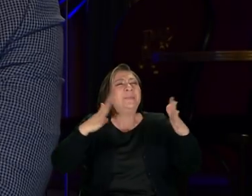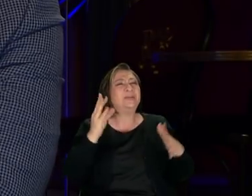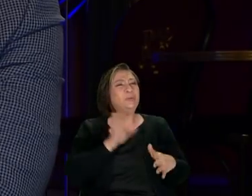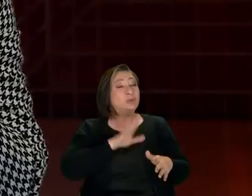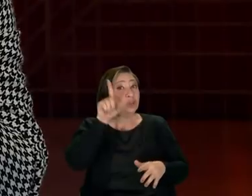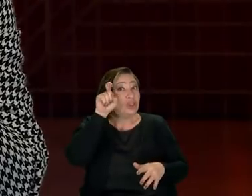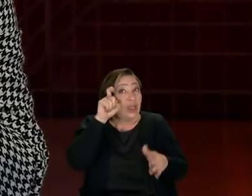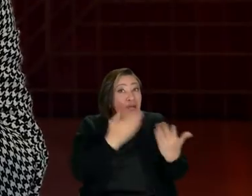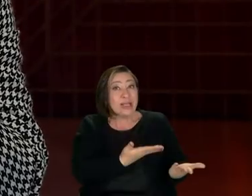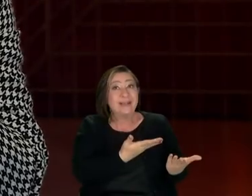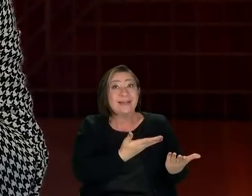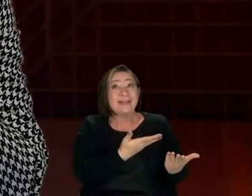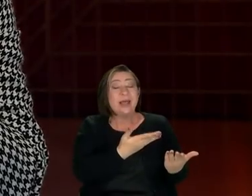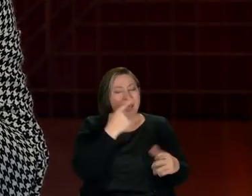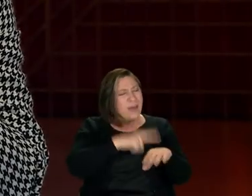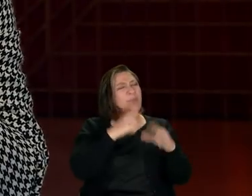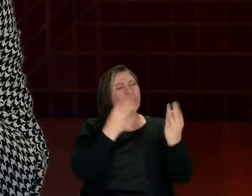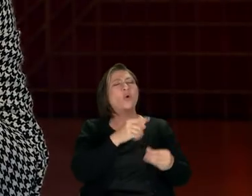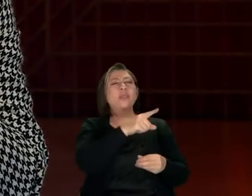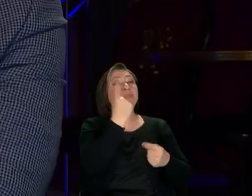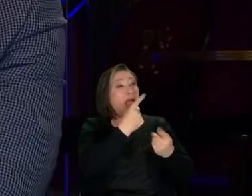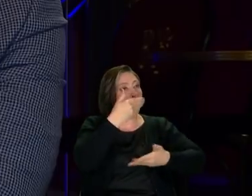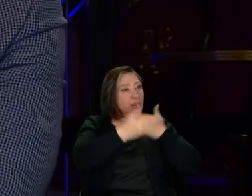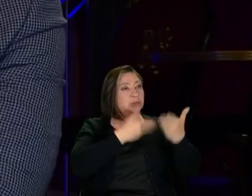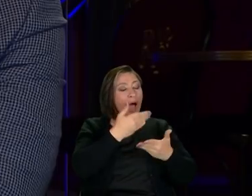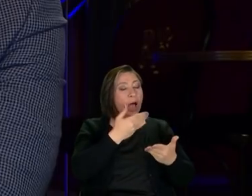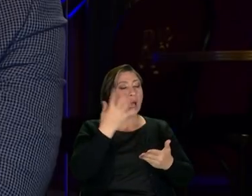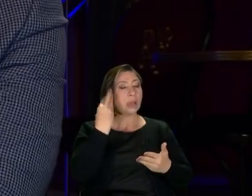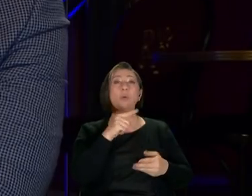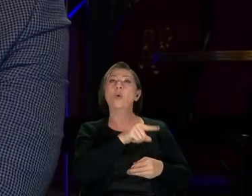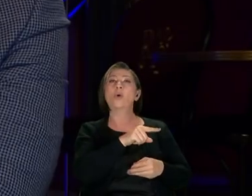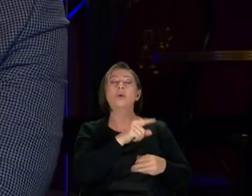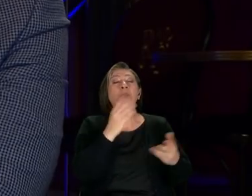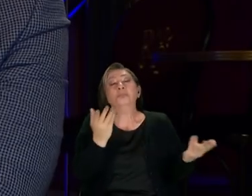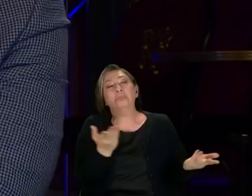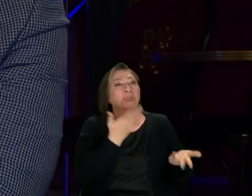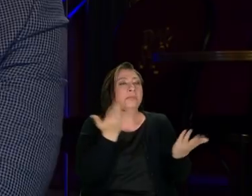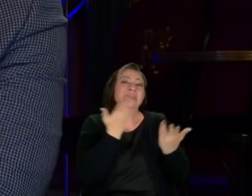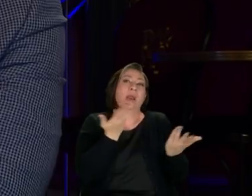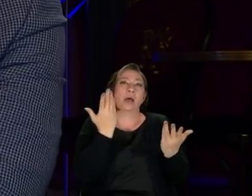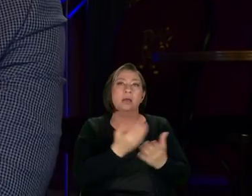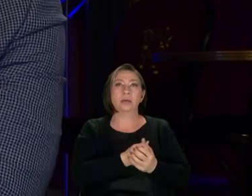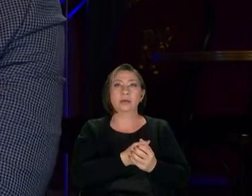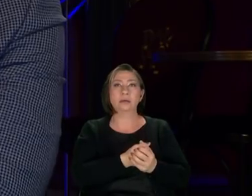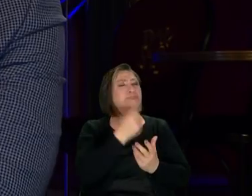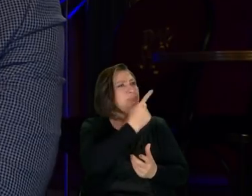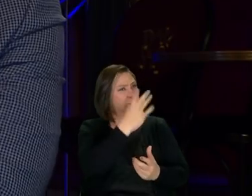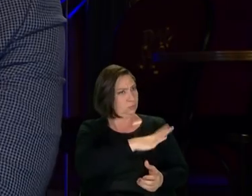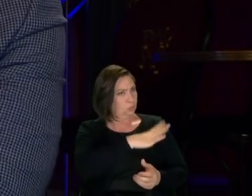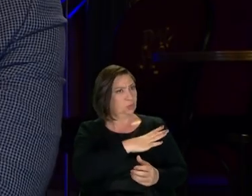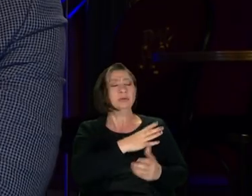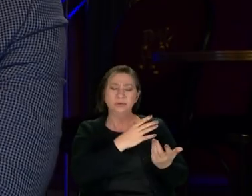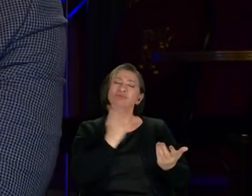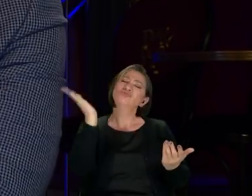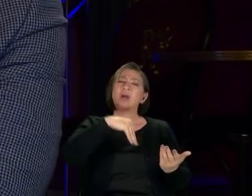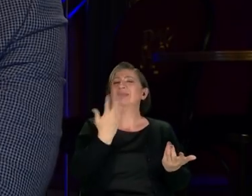çocuklar, zeki çocuklar. Emin olun. Yani bunlara bir şey anlattığın zaman anlıyorlar. İşte mesela bir şey istiyorlardı. Dedim